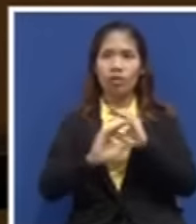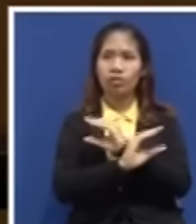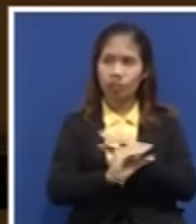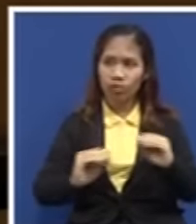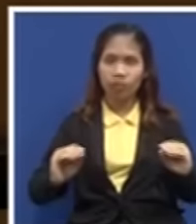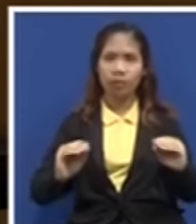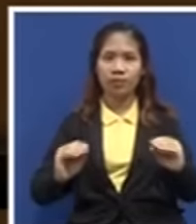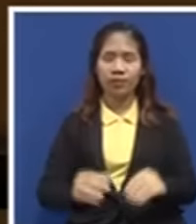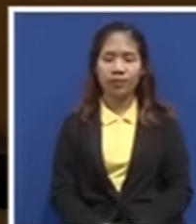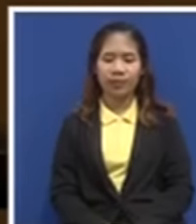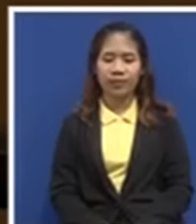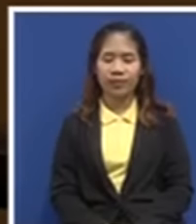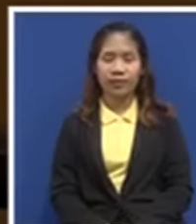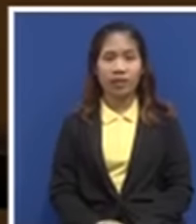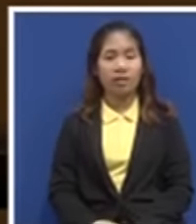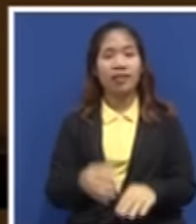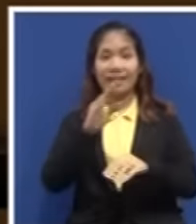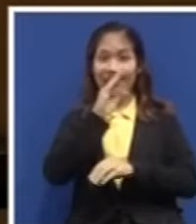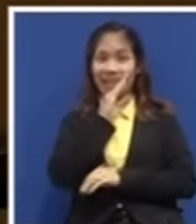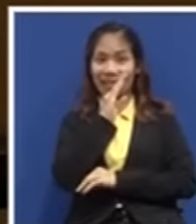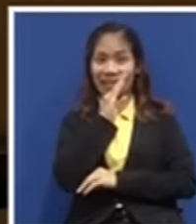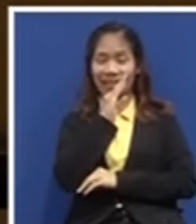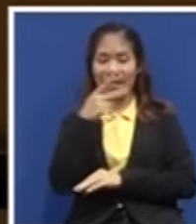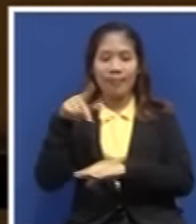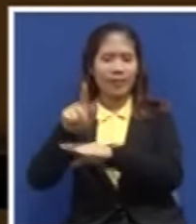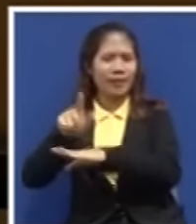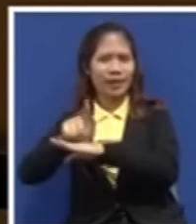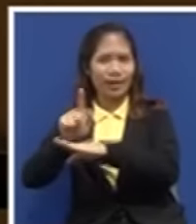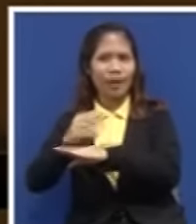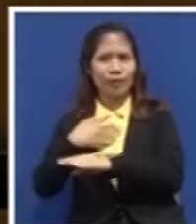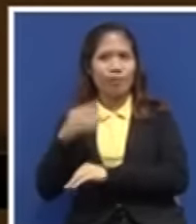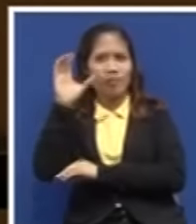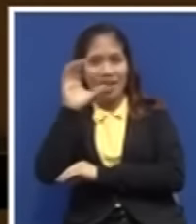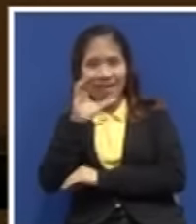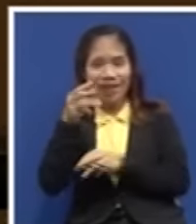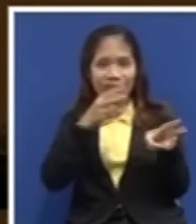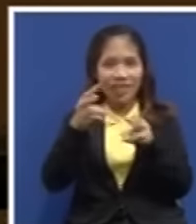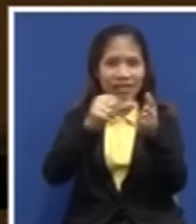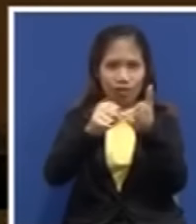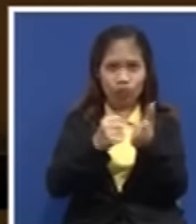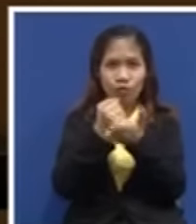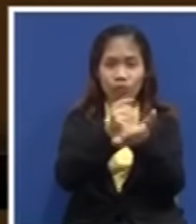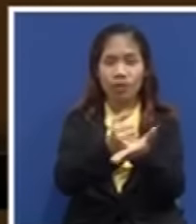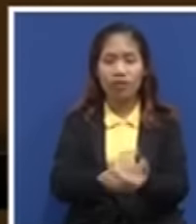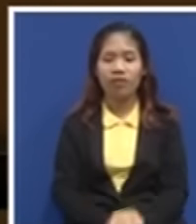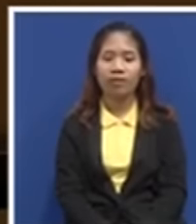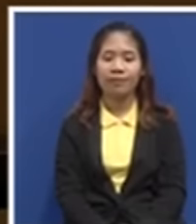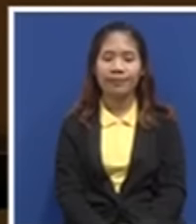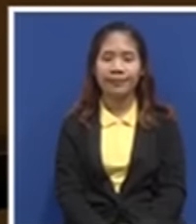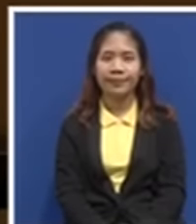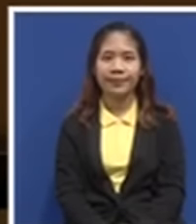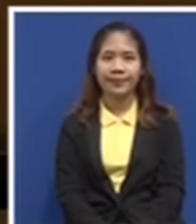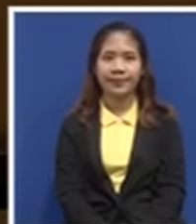ร้อยนะครับเพราะฉะนั้นถ้าหาก ท่านประธานครับผมพยายามหาทางออกให้ท่านประธานครับขอความกรุณา